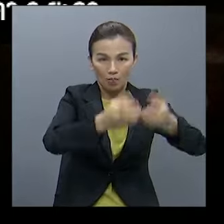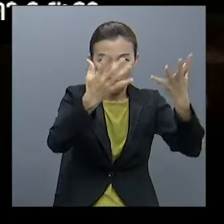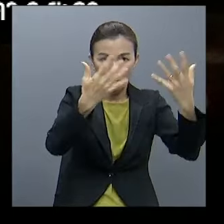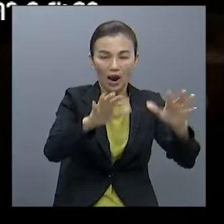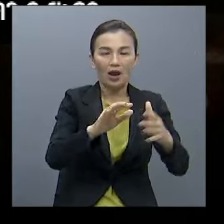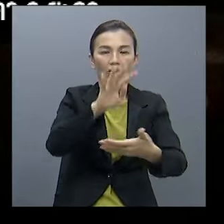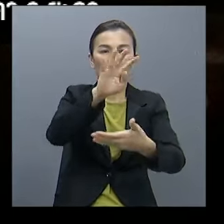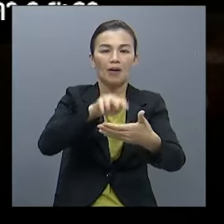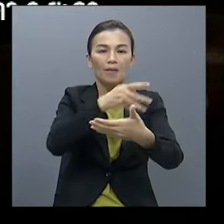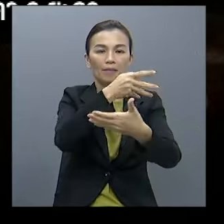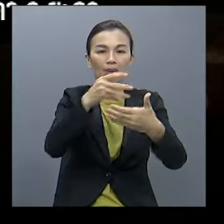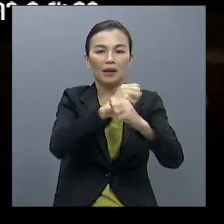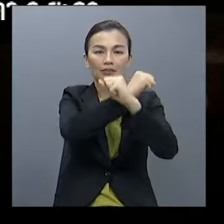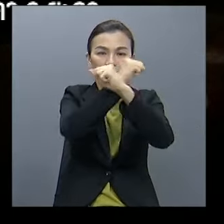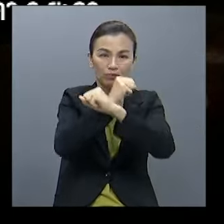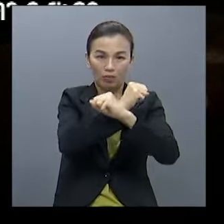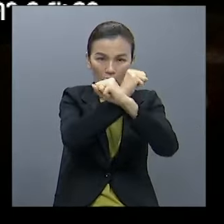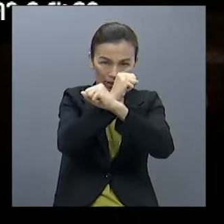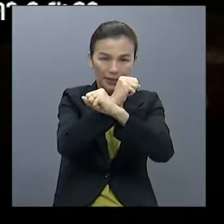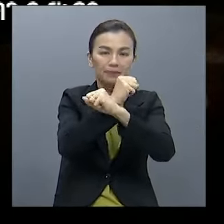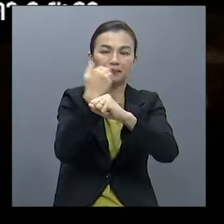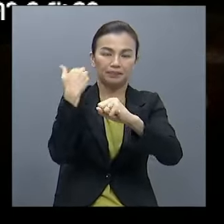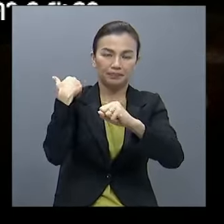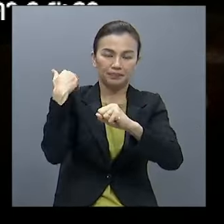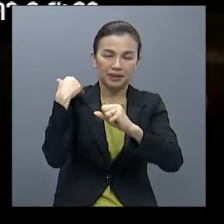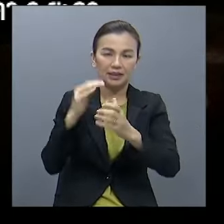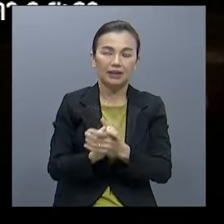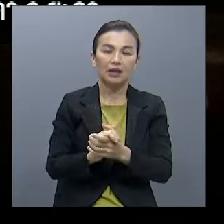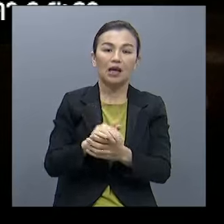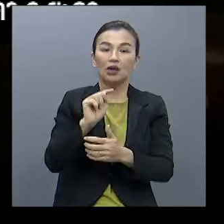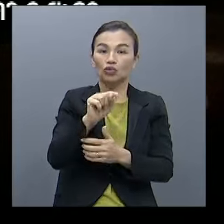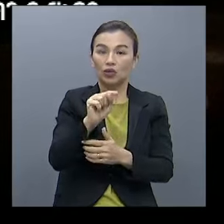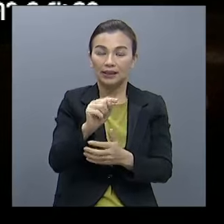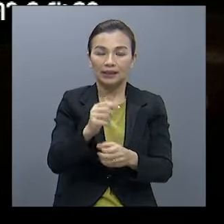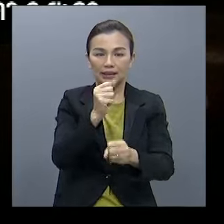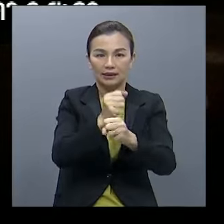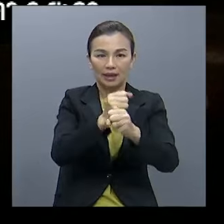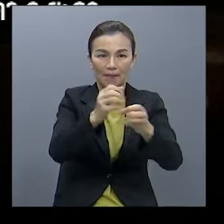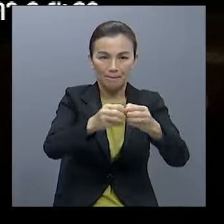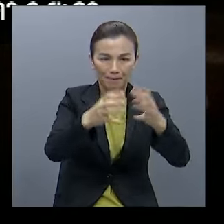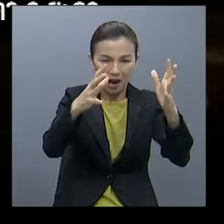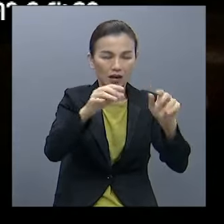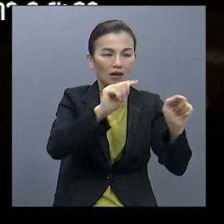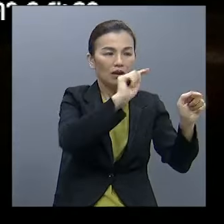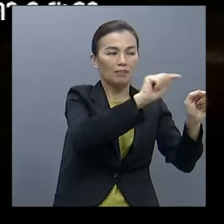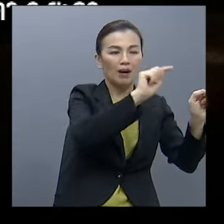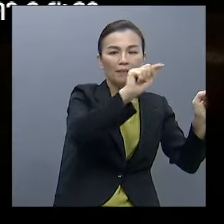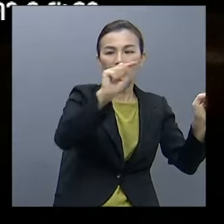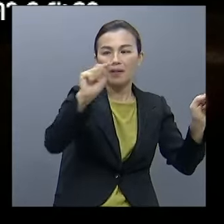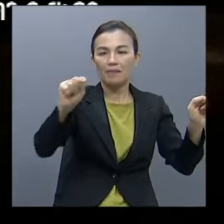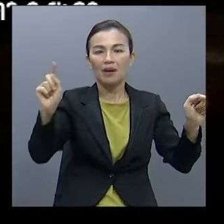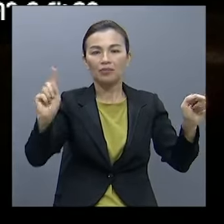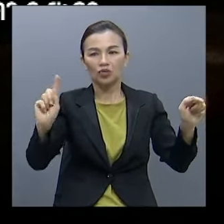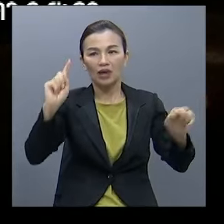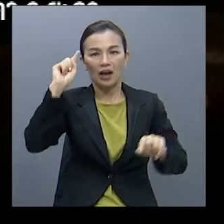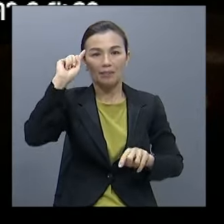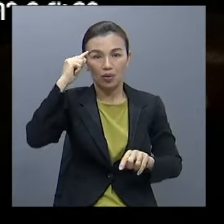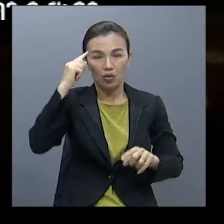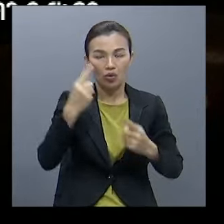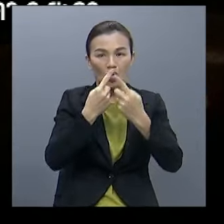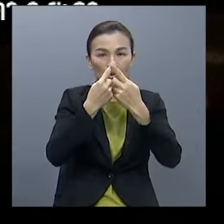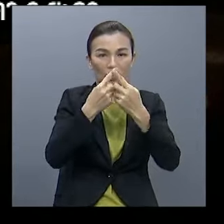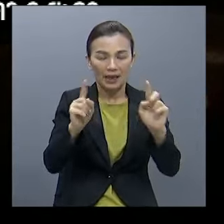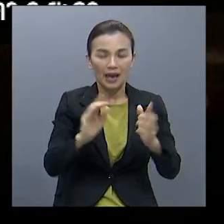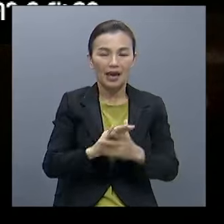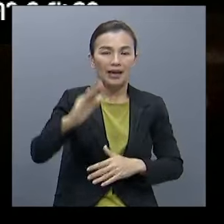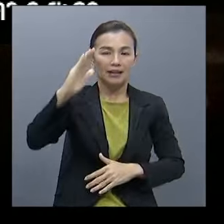เพิ่มขึ้นนะครับซ ึ่ งในการก่อเหตุนั้นเราก็ไม่ทราบมาว่าจะก่อเหตุในตรงไหนแต่กำลังของเจ้าหน้าที่รัฐของเราเนี่ยทั้งทหาร